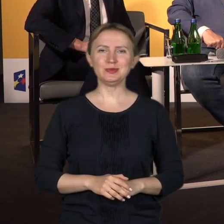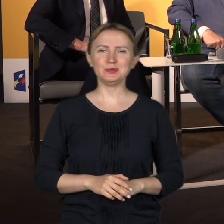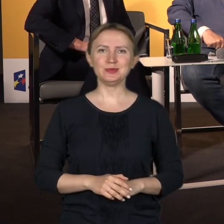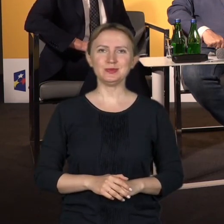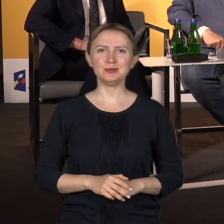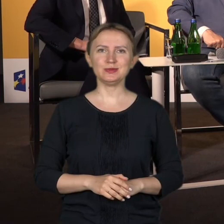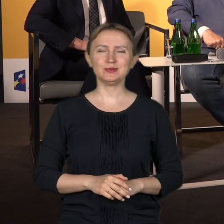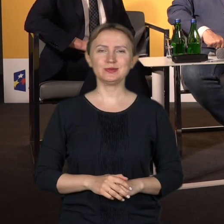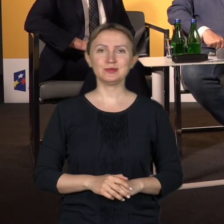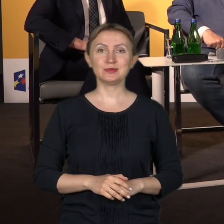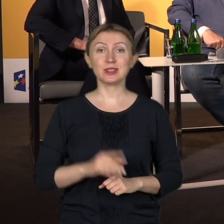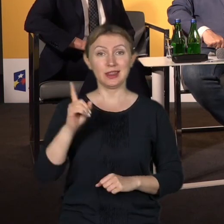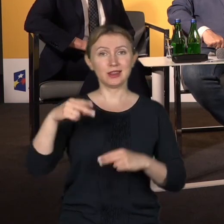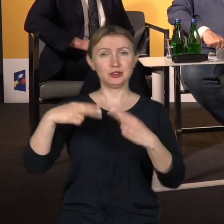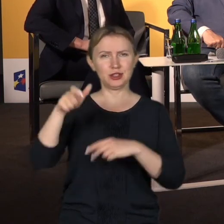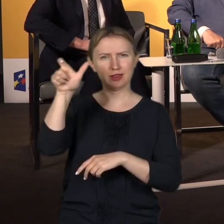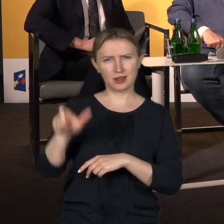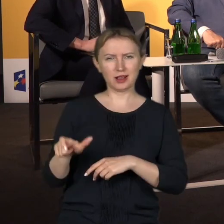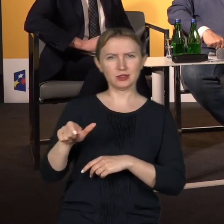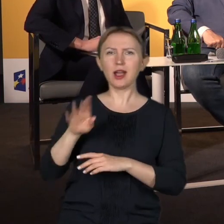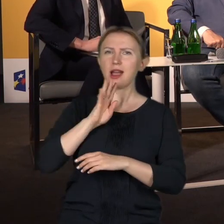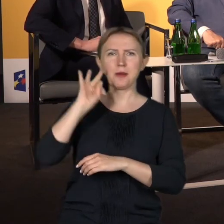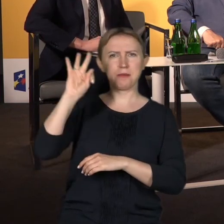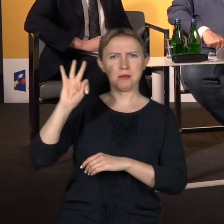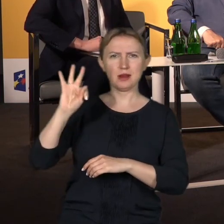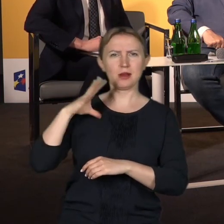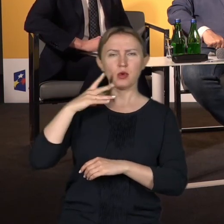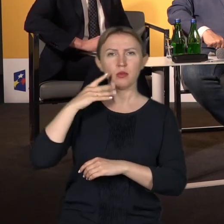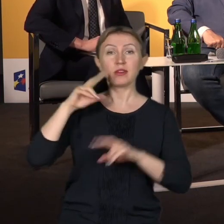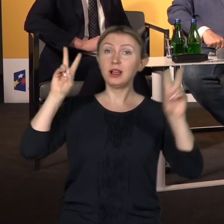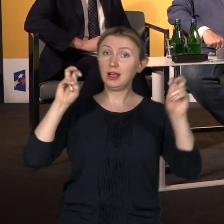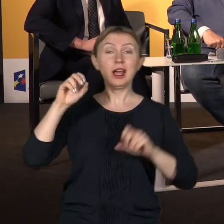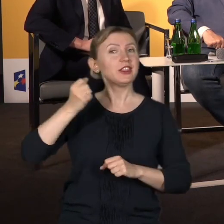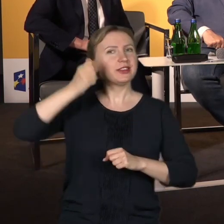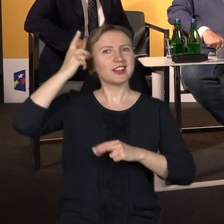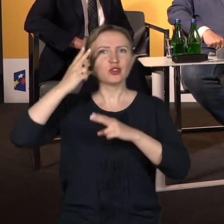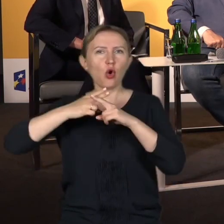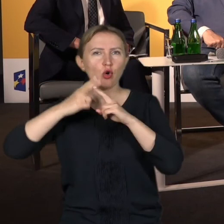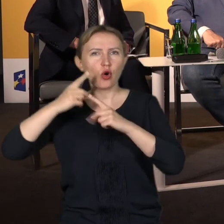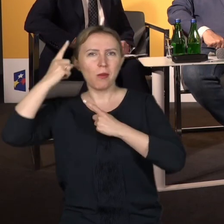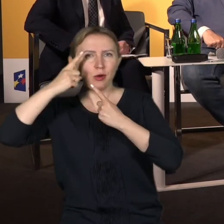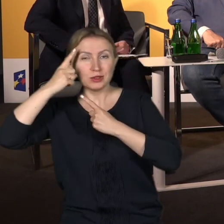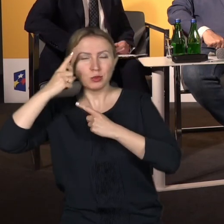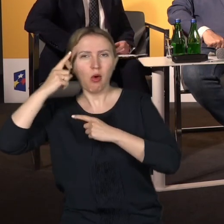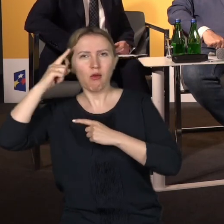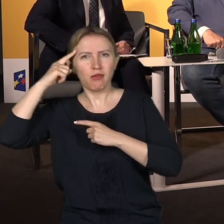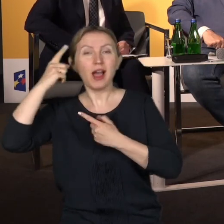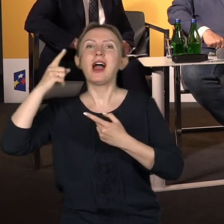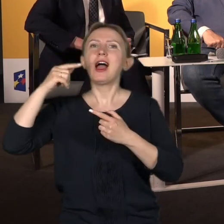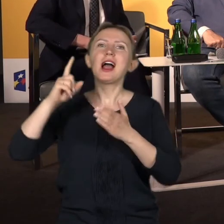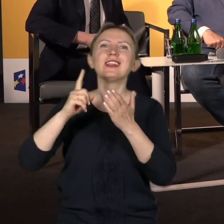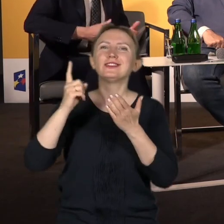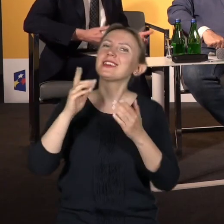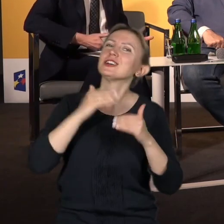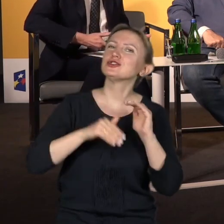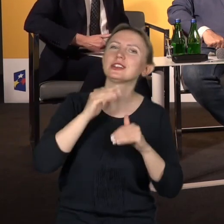Jeden z dziennikarzy, pisarzy, satyryków amerykańskich powiedział, że inteligencja to choroba umysłowa, na szczęście mało